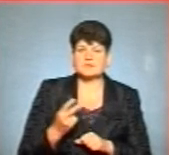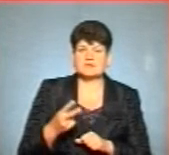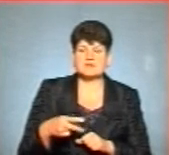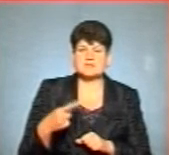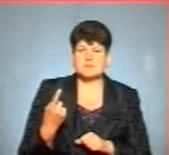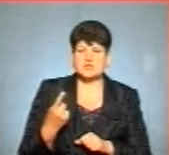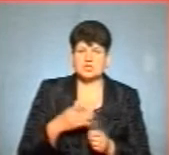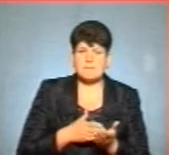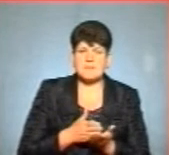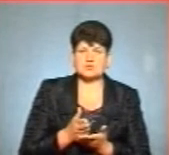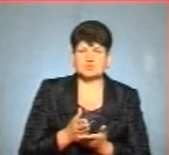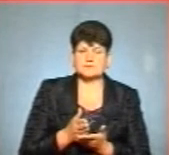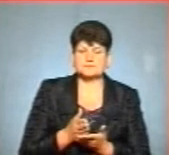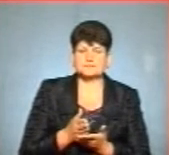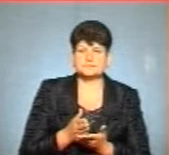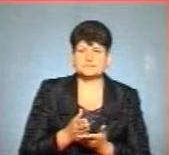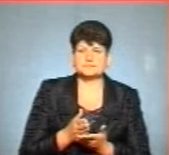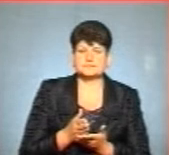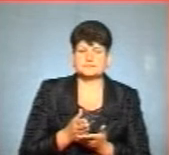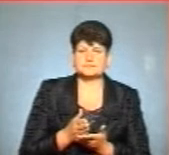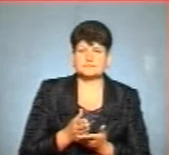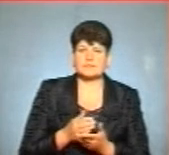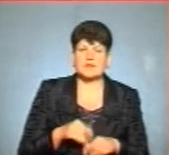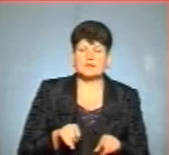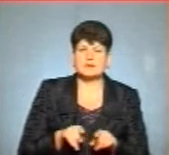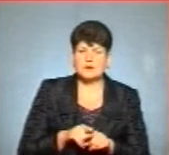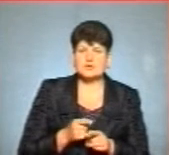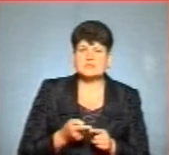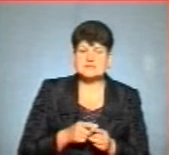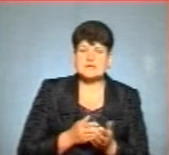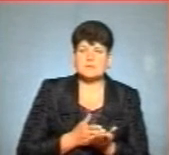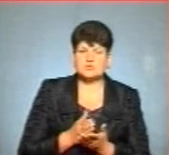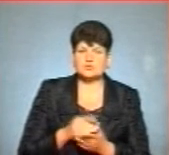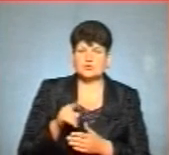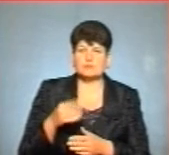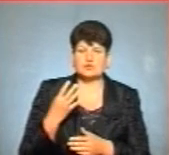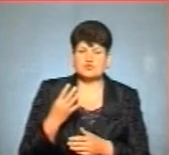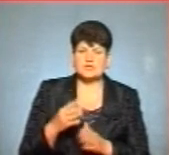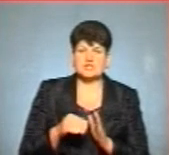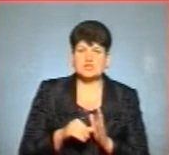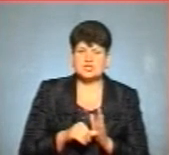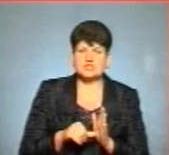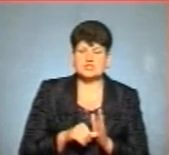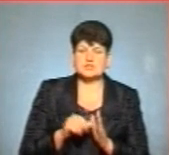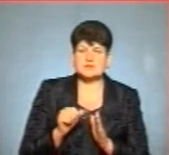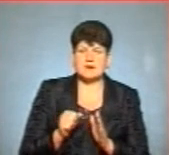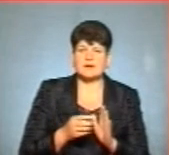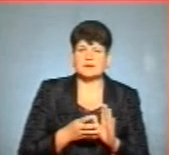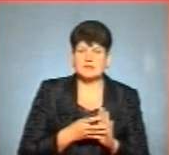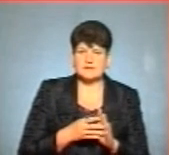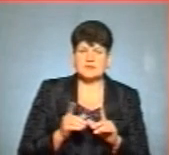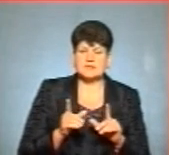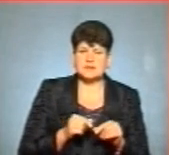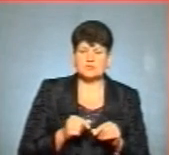21-й маршрут. Також це маршрути номер 4, 6, 6А9, котрі обслуговують район